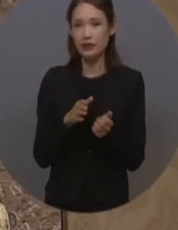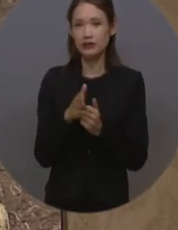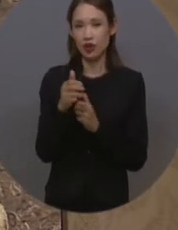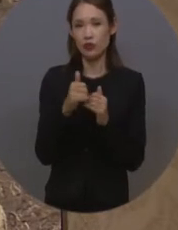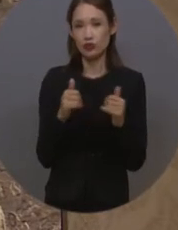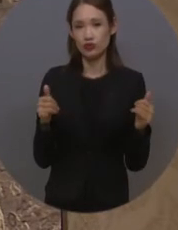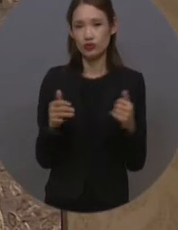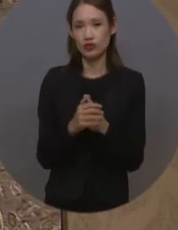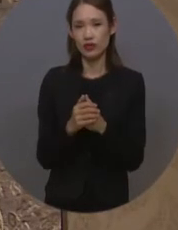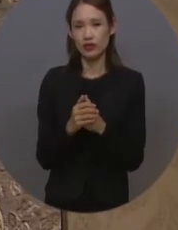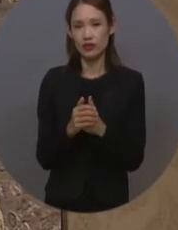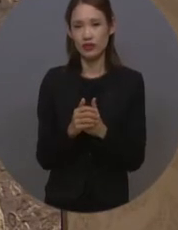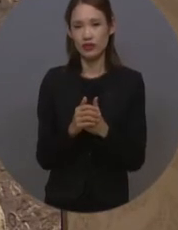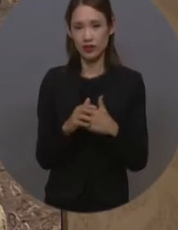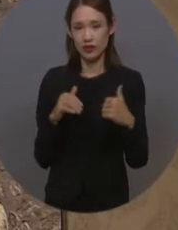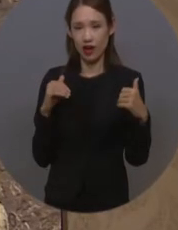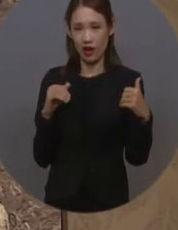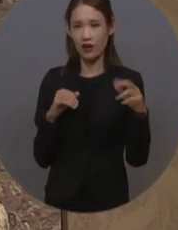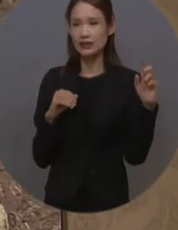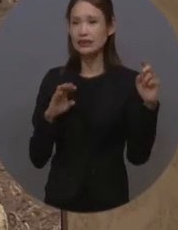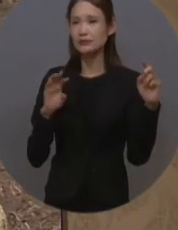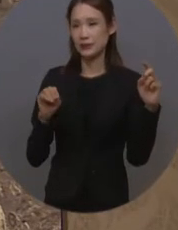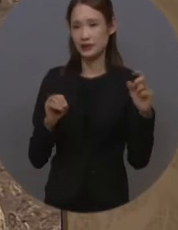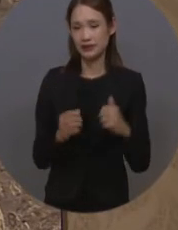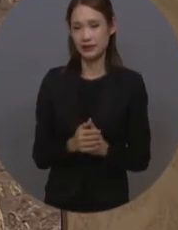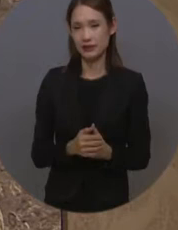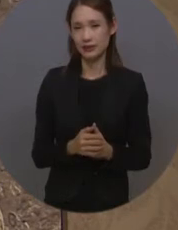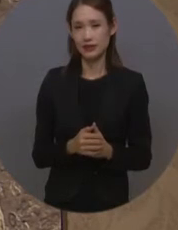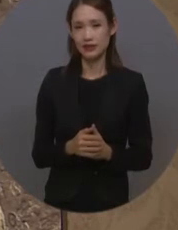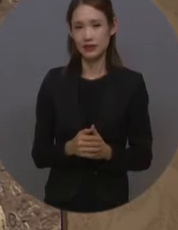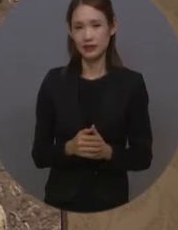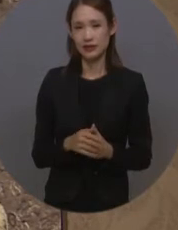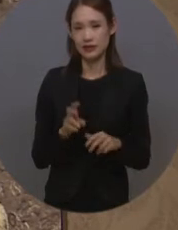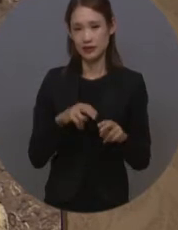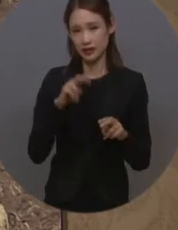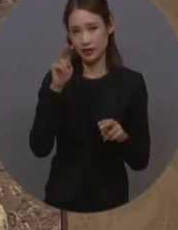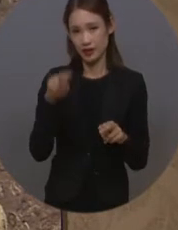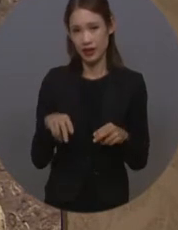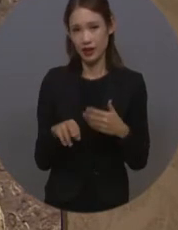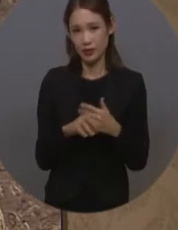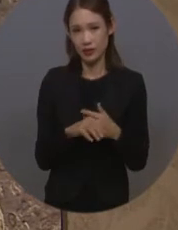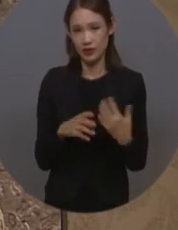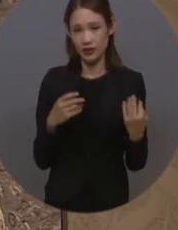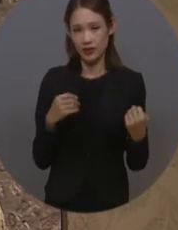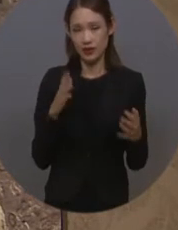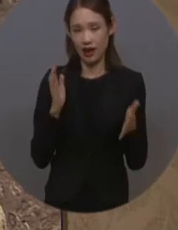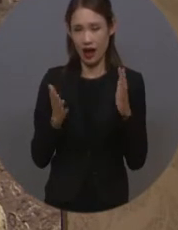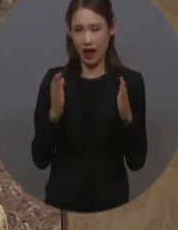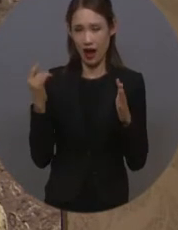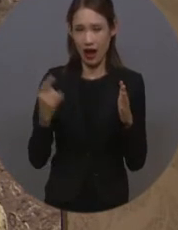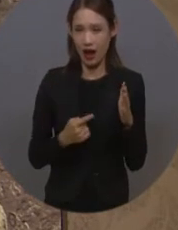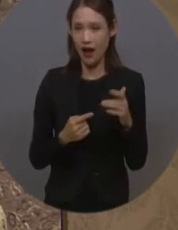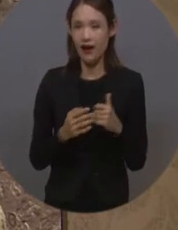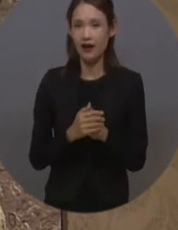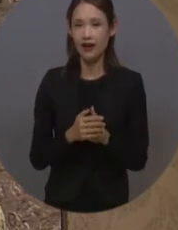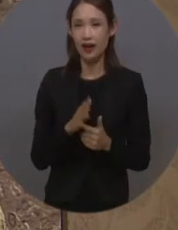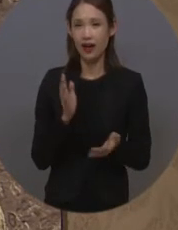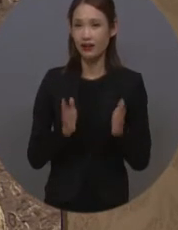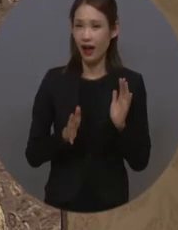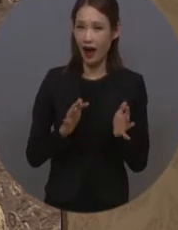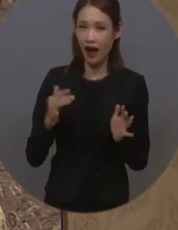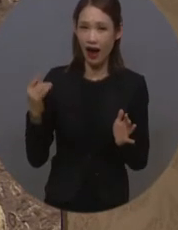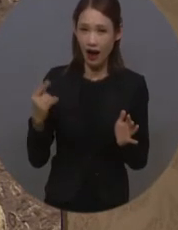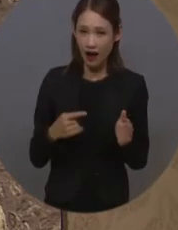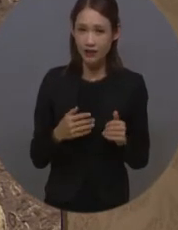한 10여 미터 정도밖에 안 되는데. 예. 거기서 내리면 많이 달려오세요. 그리고, 달려오세요?